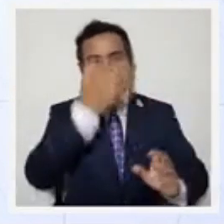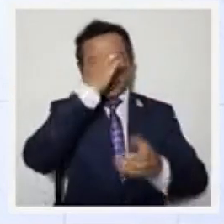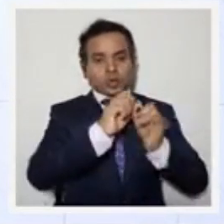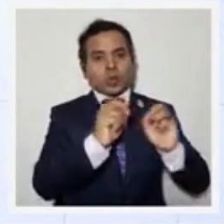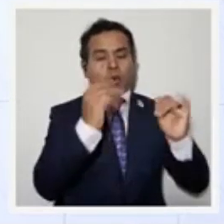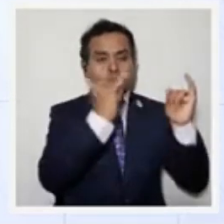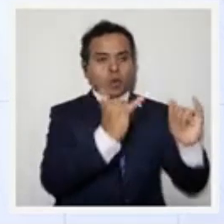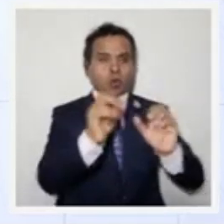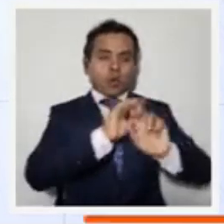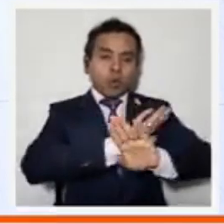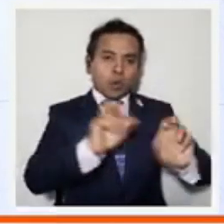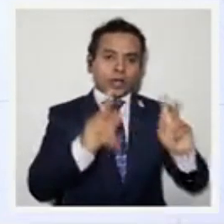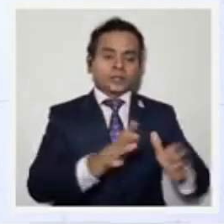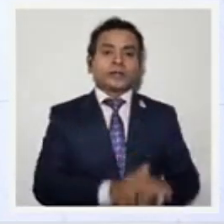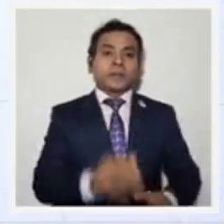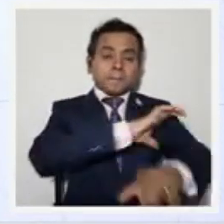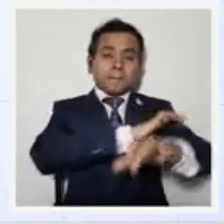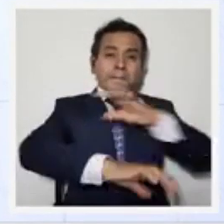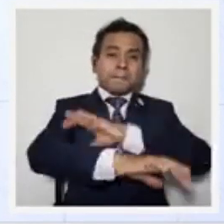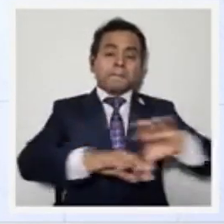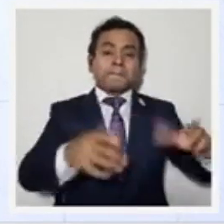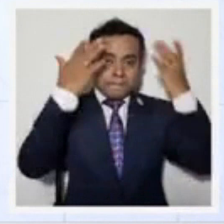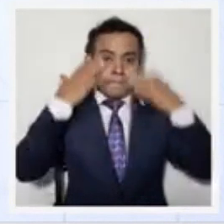যায় 30,955 জনকে।